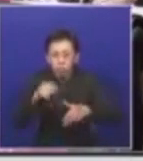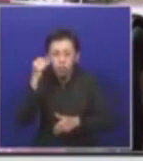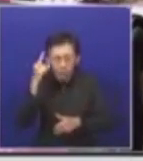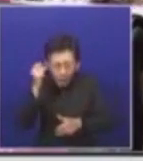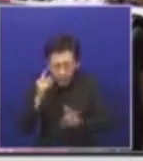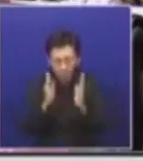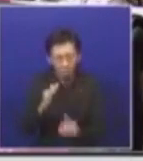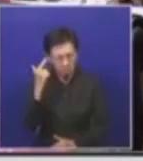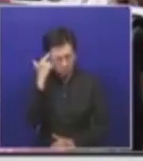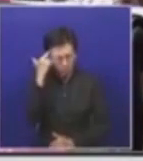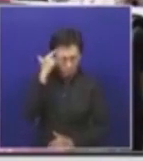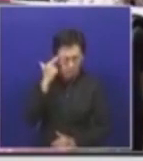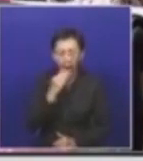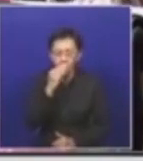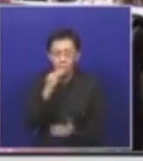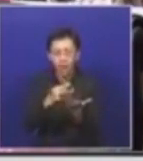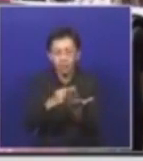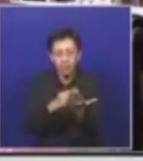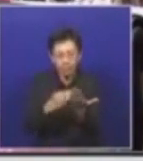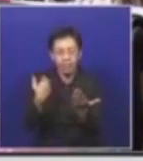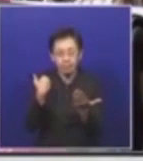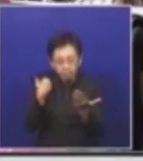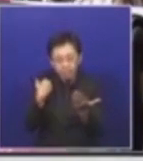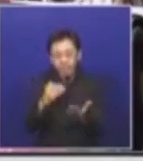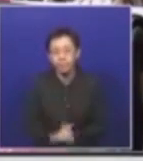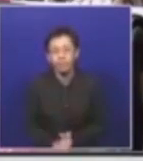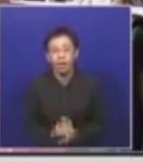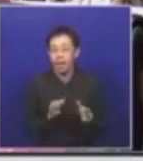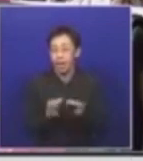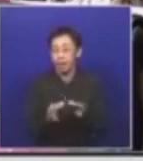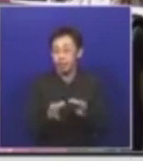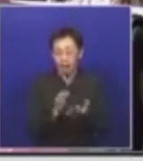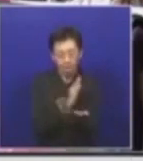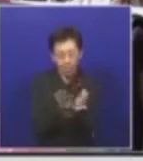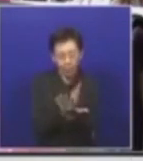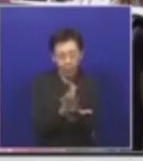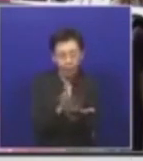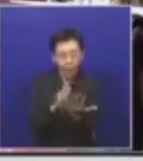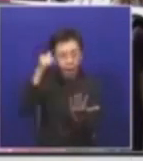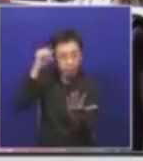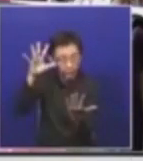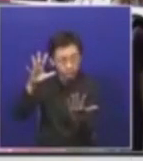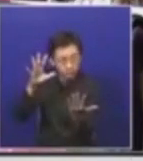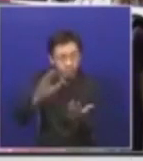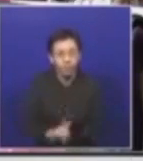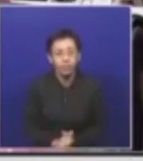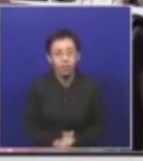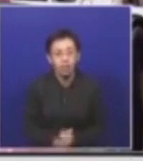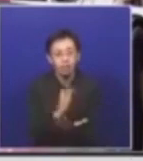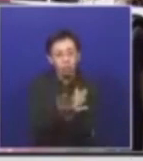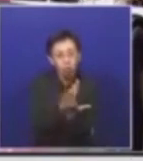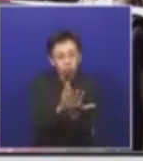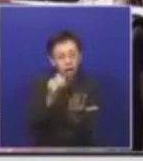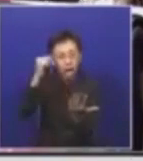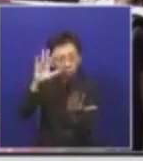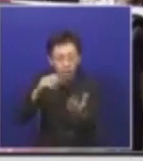ได้ซึ่งวันนี้ก็จะใช้เวลาที่ว่า5วันที่ผ่านมาแบ่งกลุ่มก้อนความคิดและโจทย์ที่ต้องถ